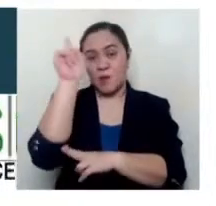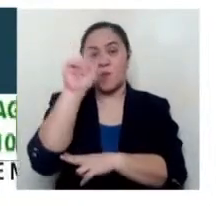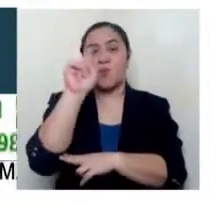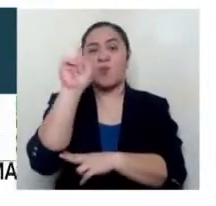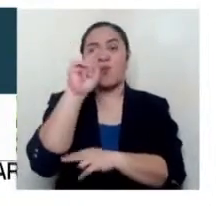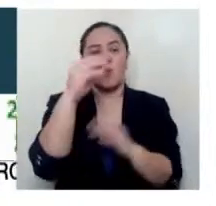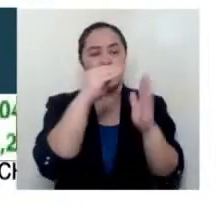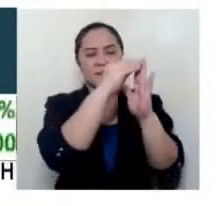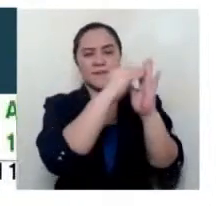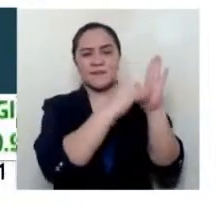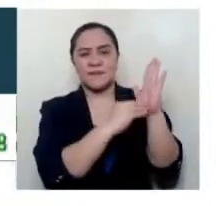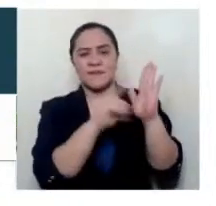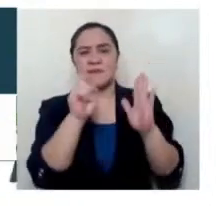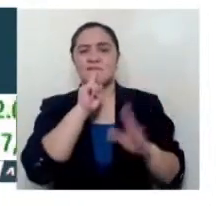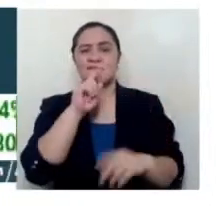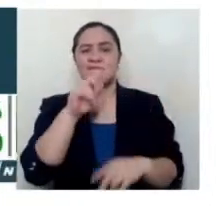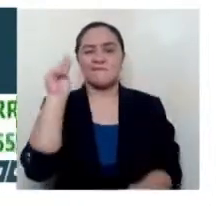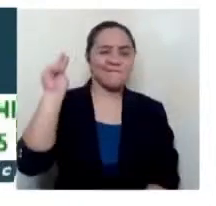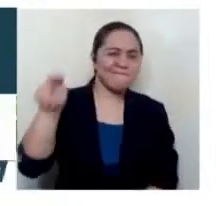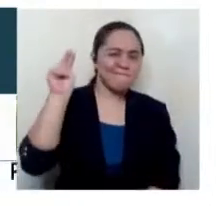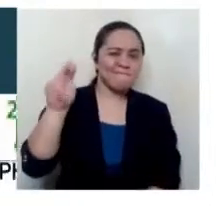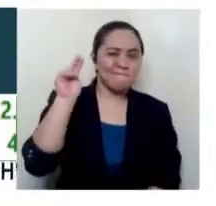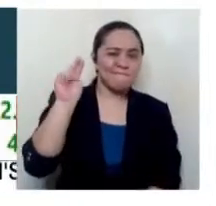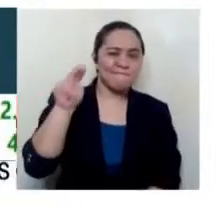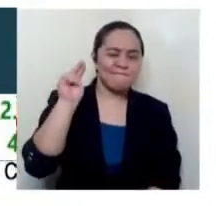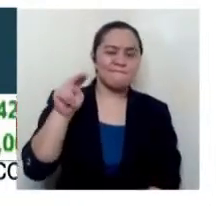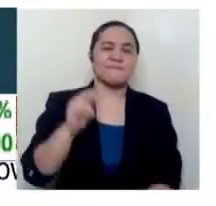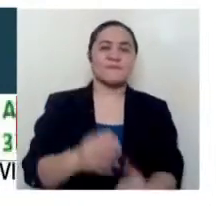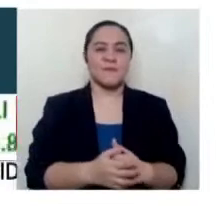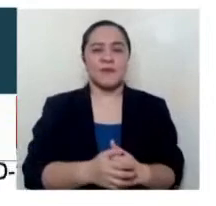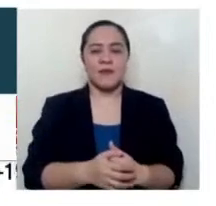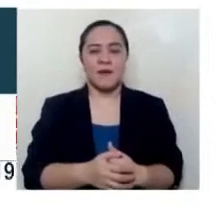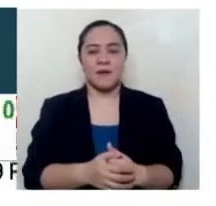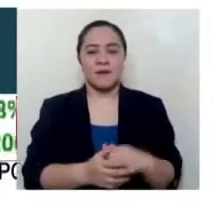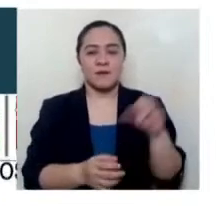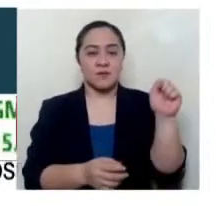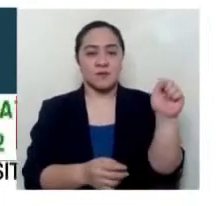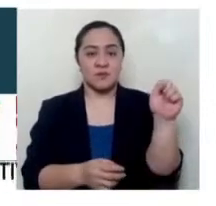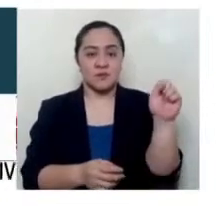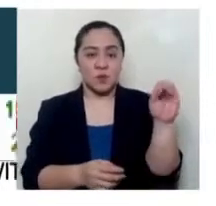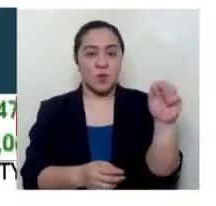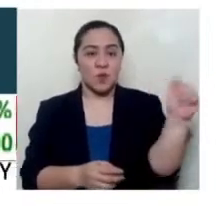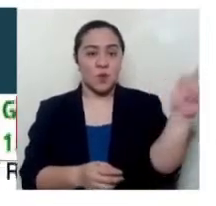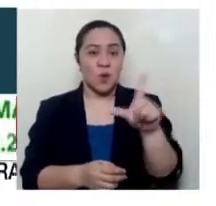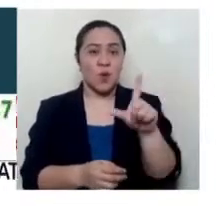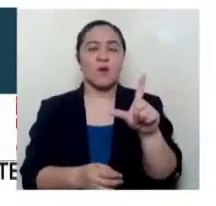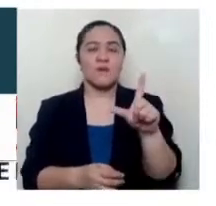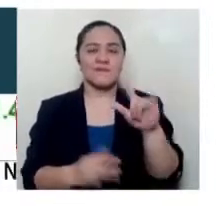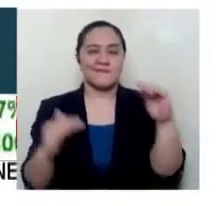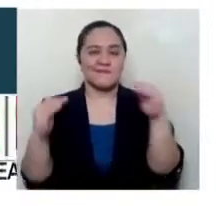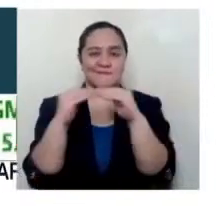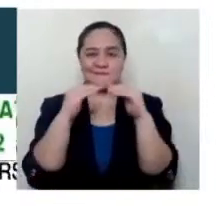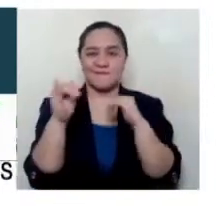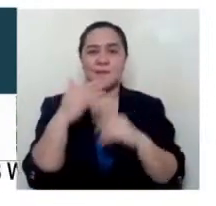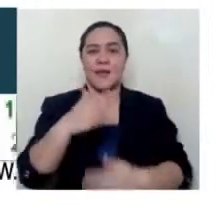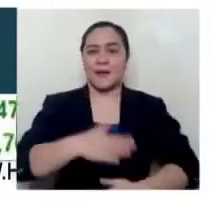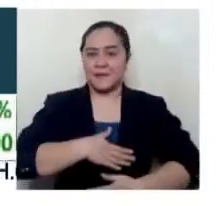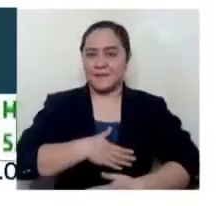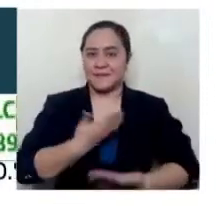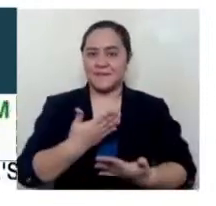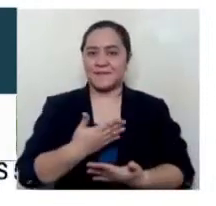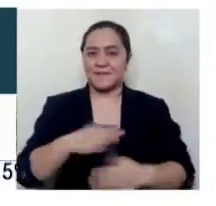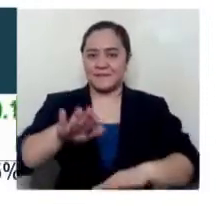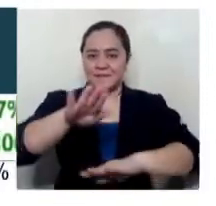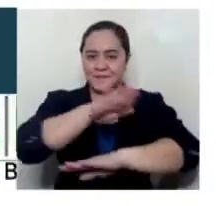ng mga tao, kasi para sa ganun, everybody will actually be happy, no? Mm-mm. Kasi